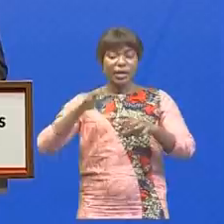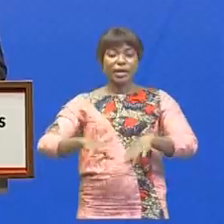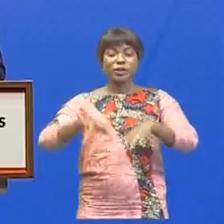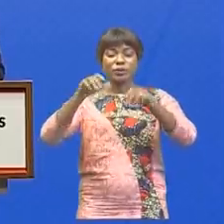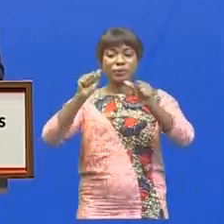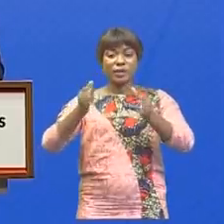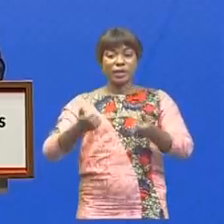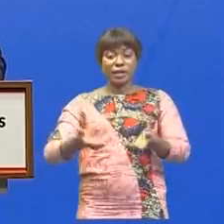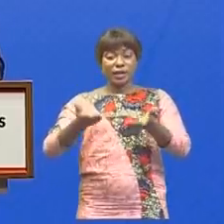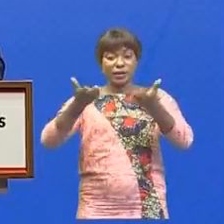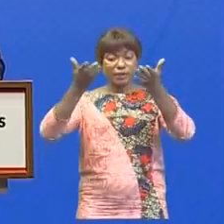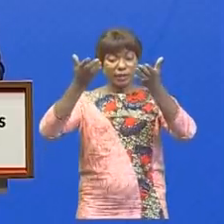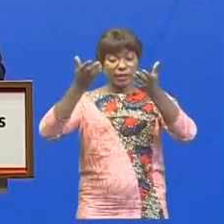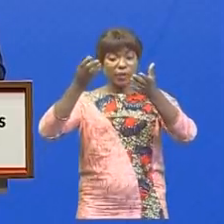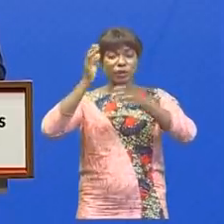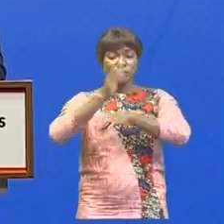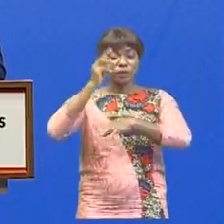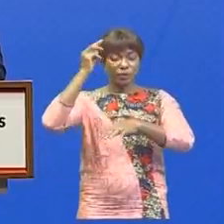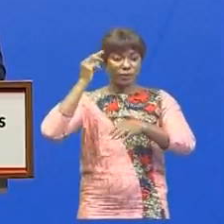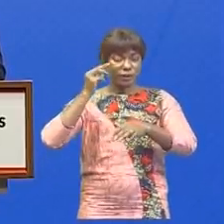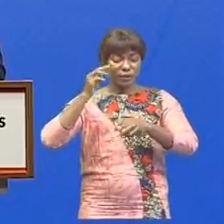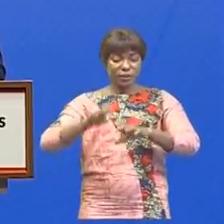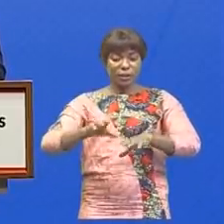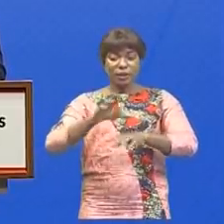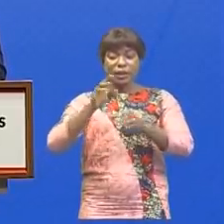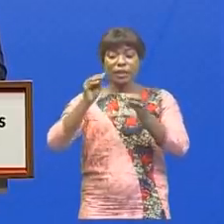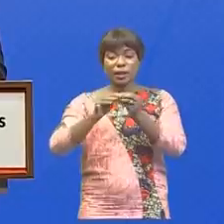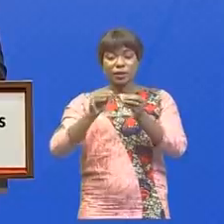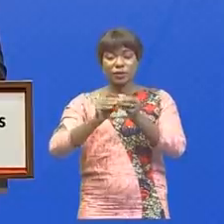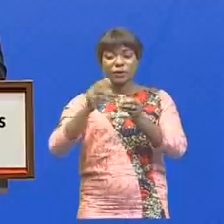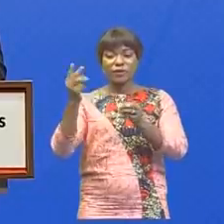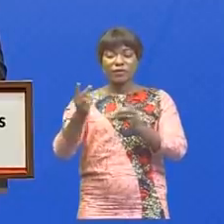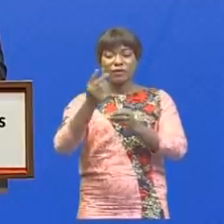des décisions du Conseil des ministres atténu le 20 août 2021.